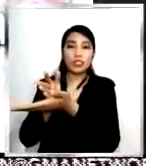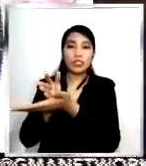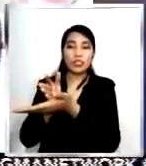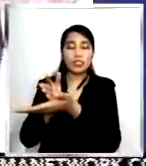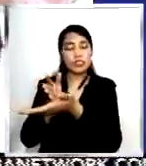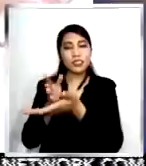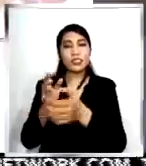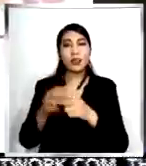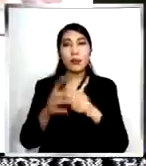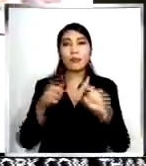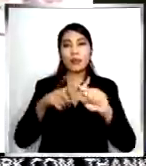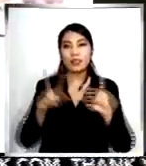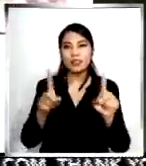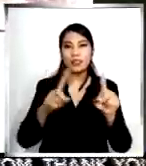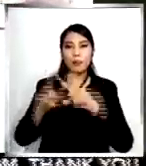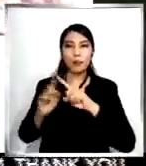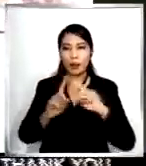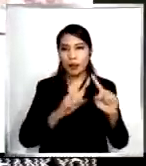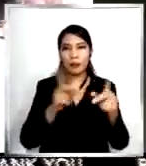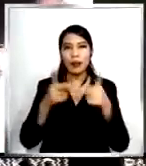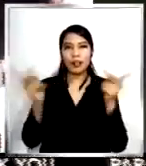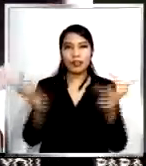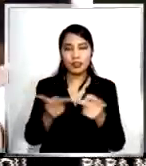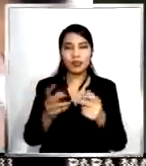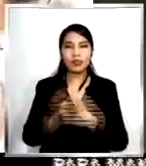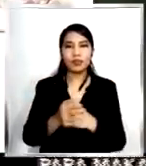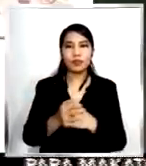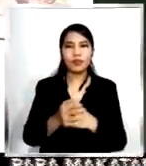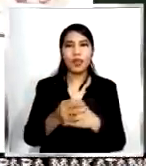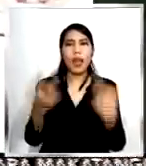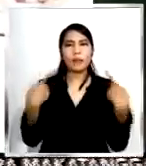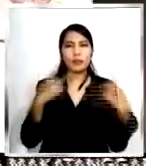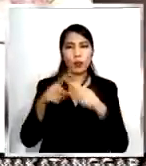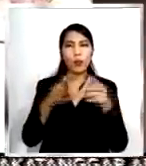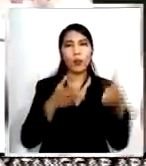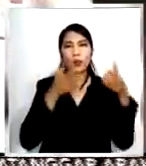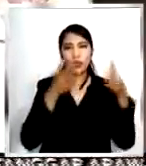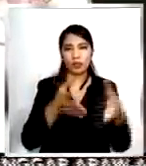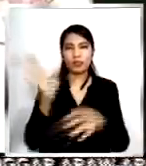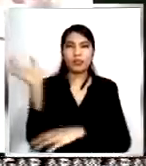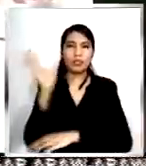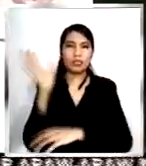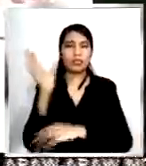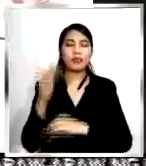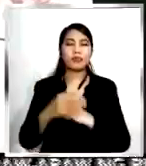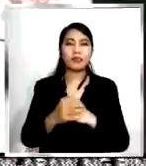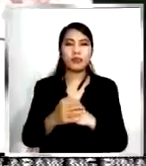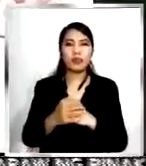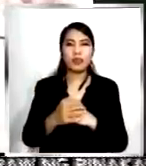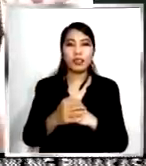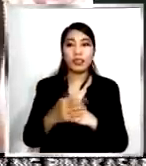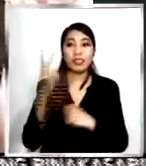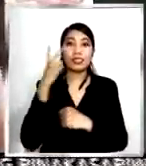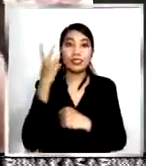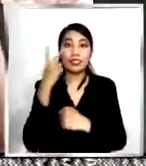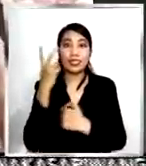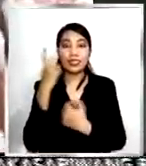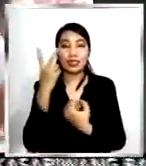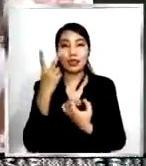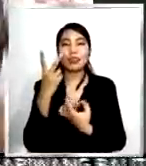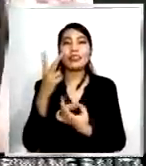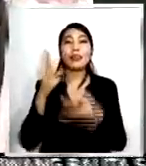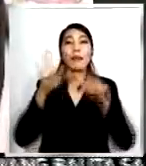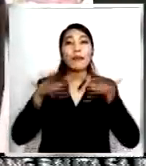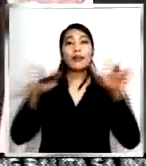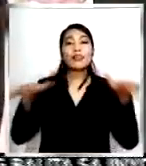ibang paraan naman para mairaos ang Pasko. Sa Dingras, Ilocos Norte, bakas ang pananabik sa mukha ng mga batang ito habang nagsasabit